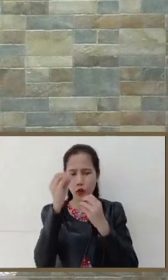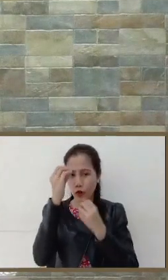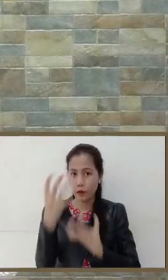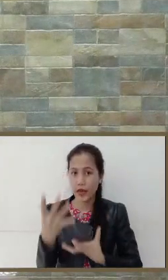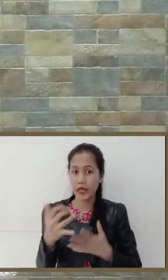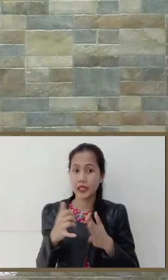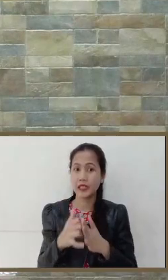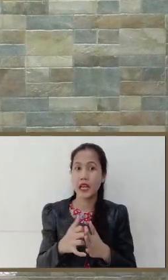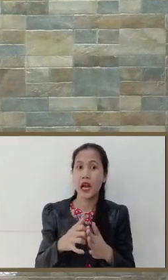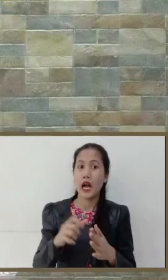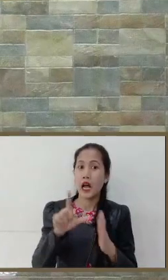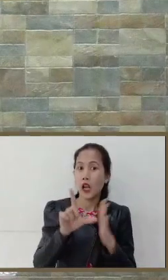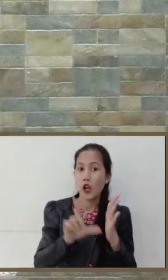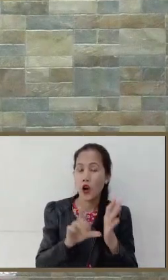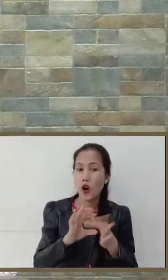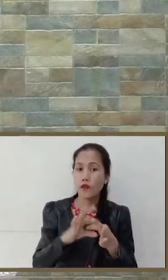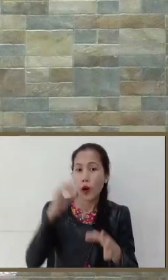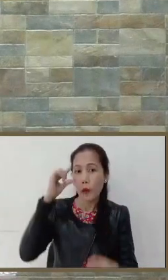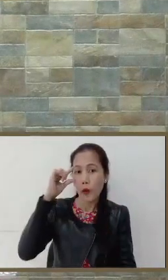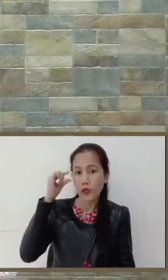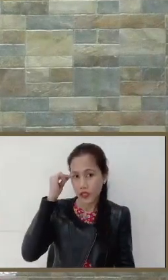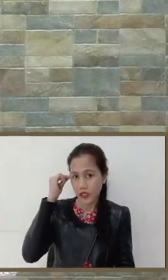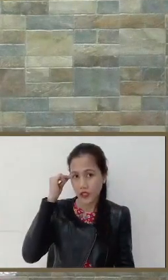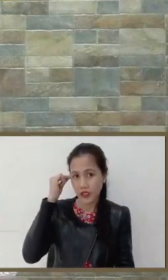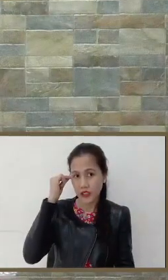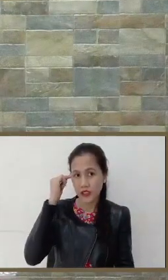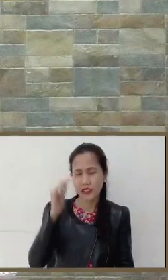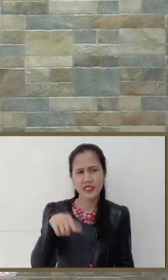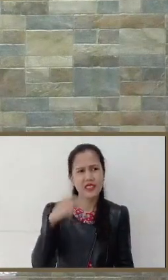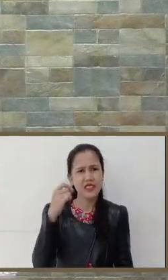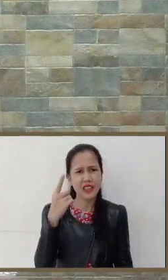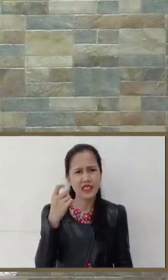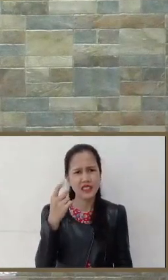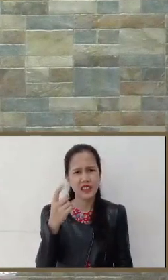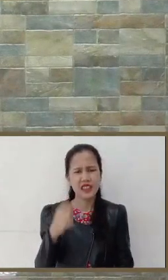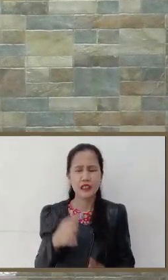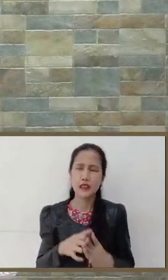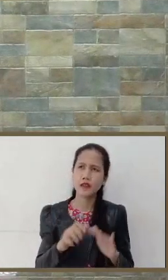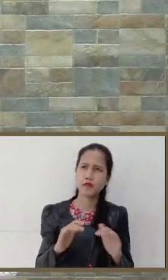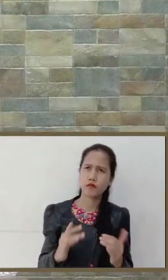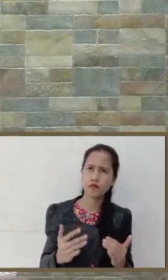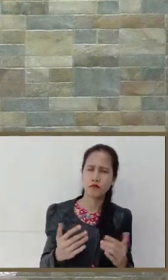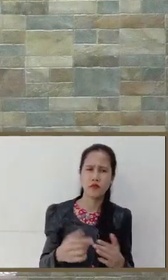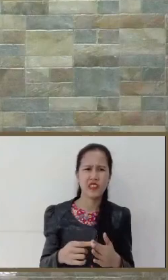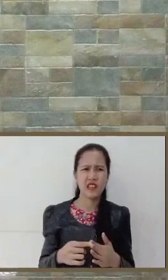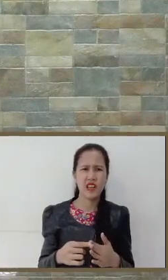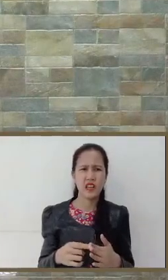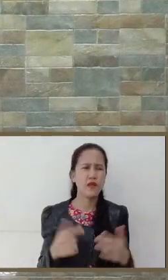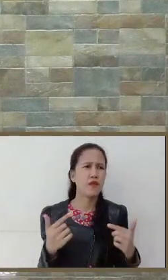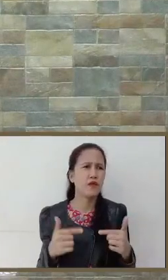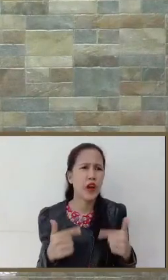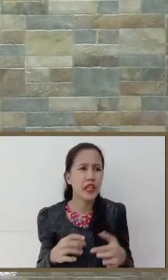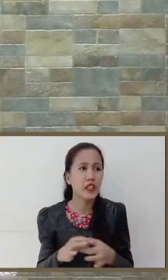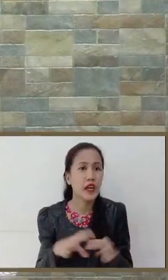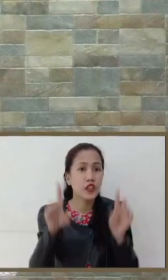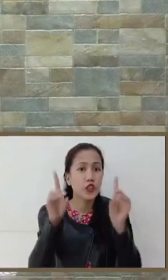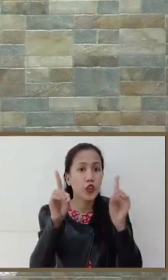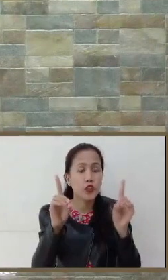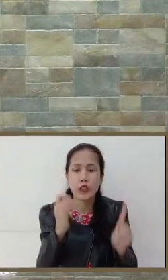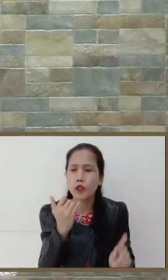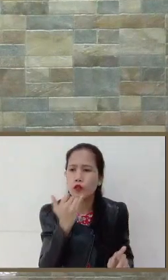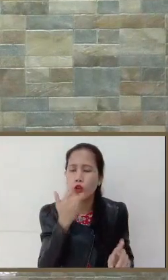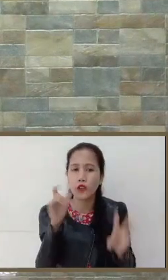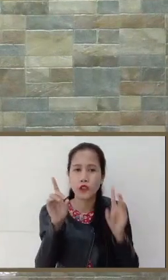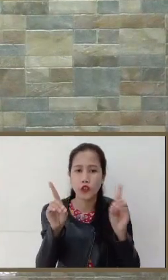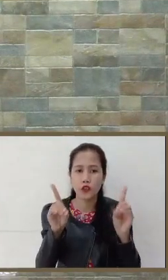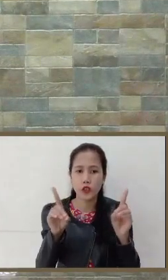po dito ng mga taga-Galacia, na sila po ay, kumbaga sila po ay iniimpluensya na po ng maling katuruan. At yung po ang binabattle ni Apostol